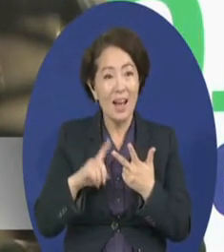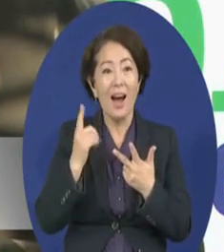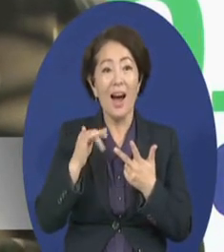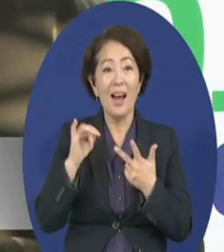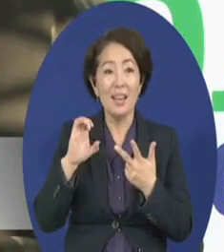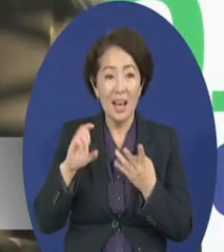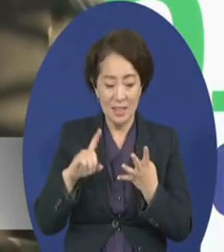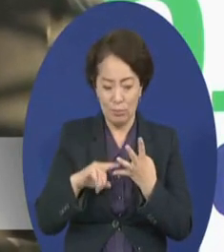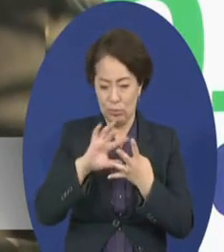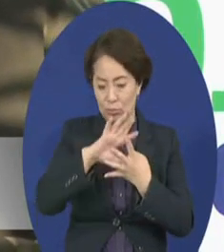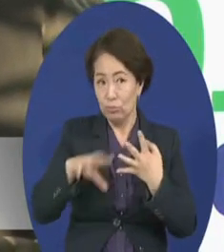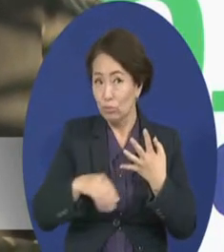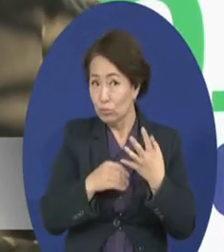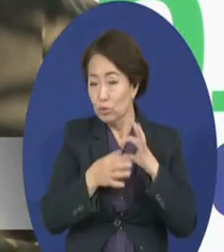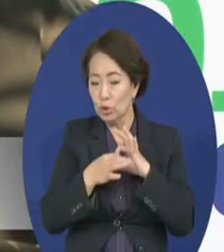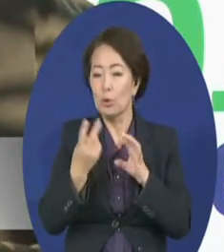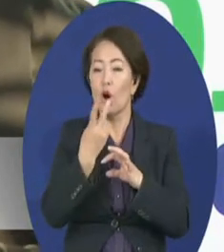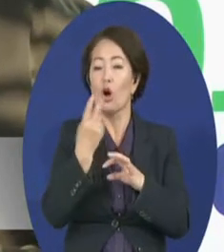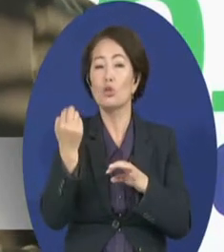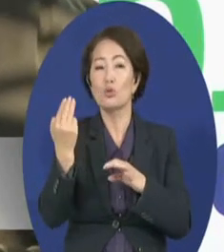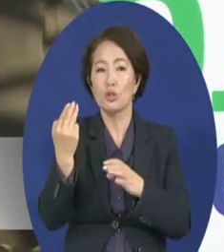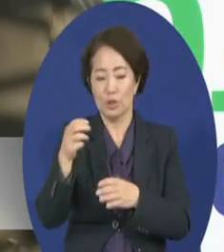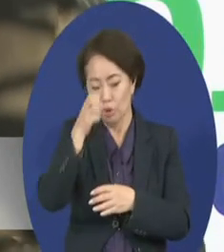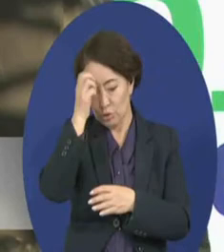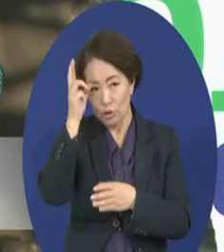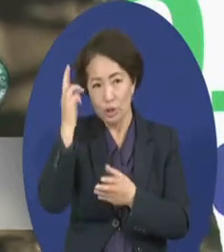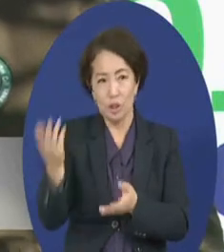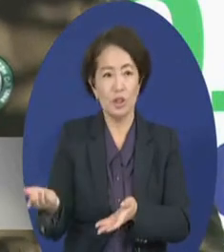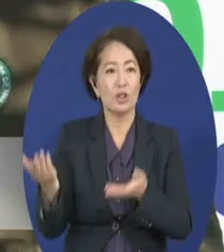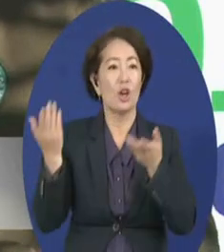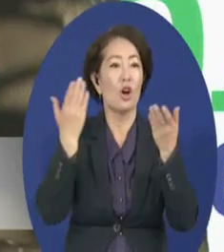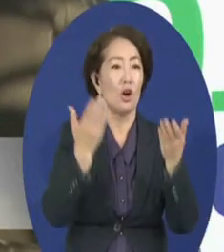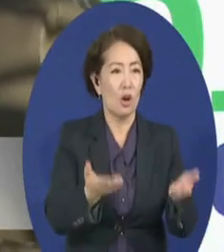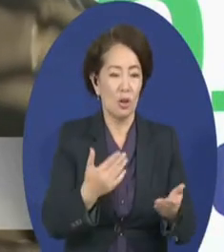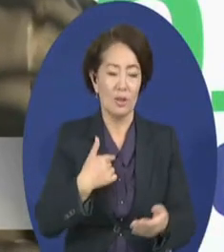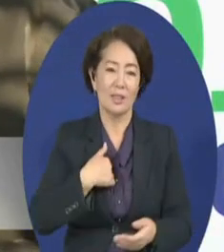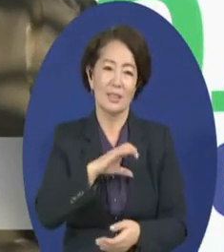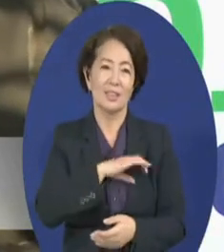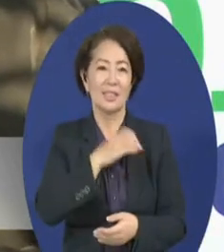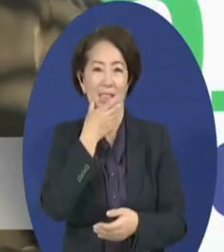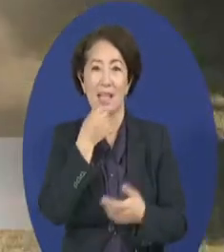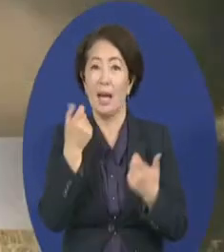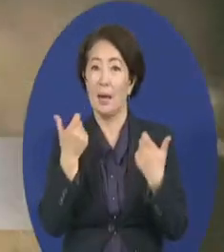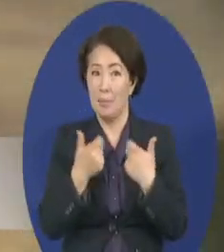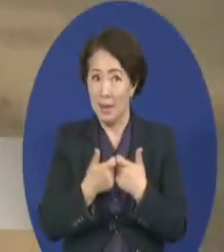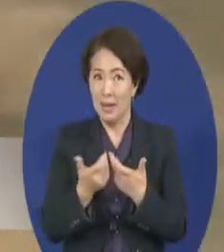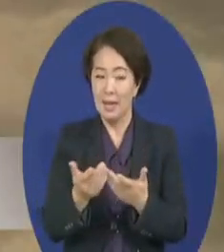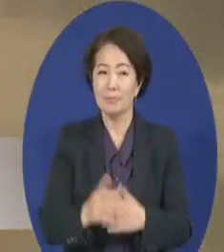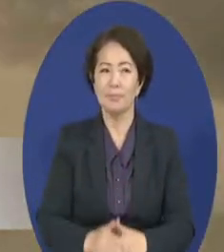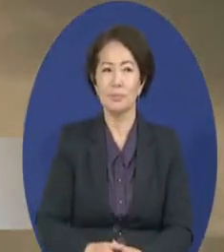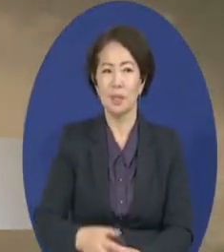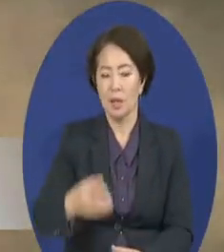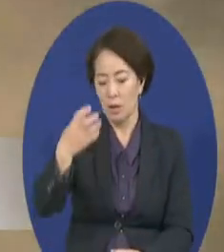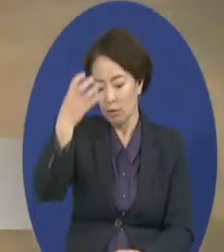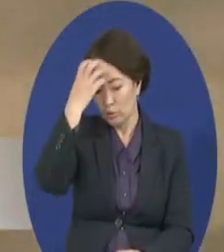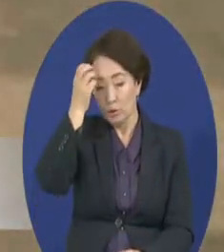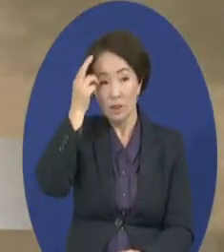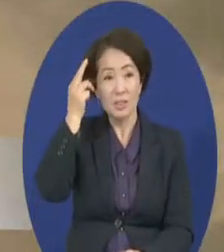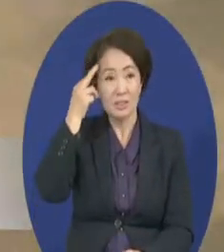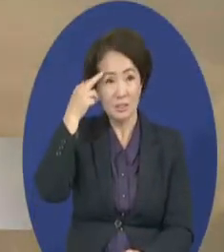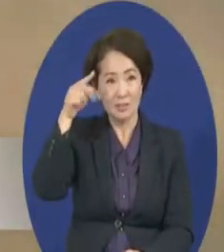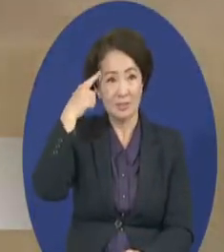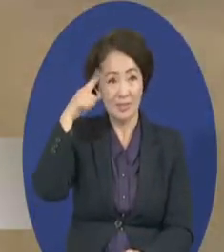200 ширхэгийг ерөнхийдлэг танд гардуулахад надад нэн татаа байна. Төрийн тэргүүний